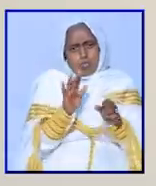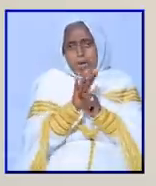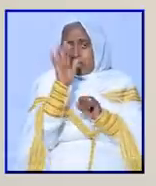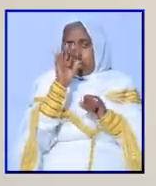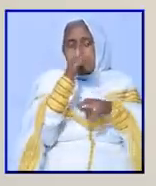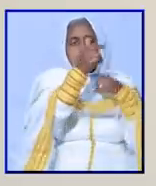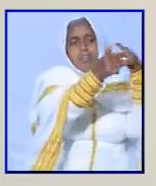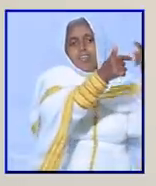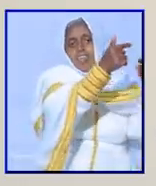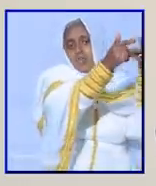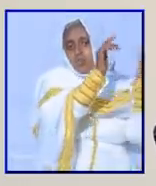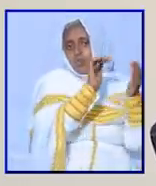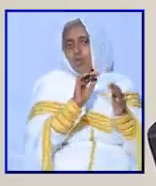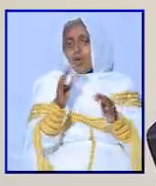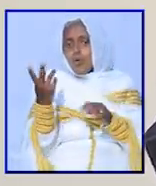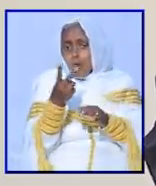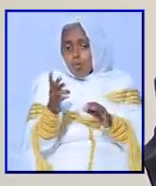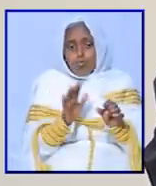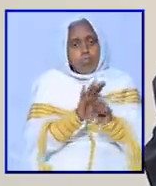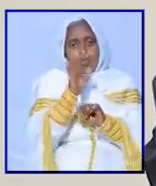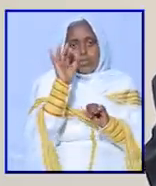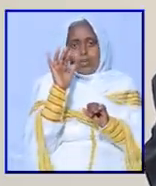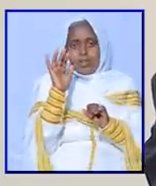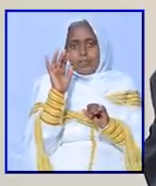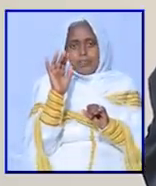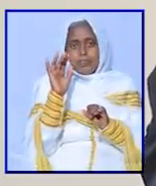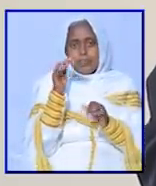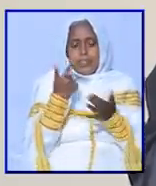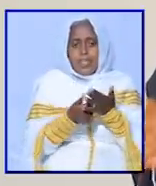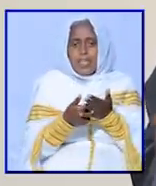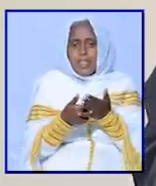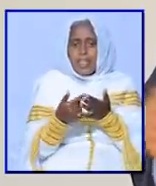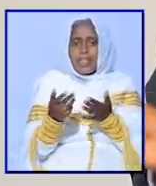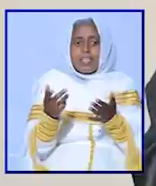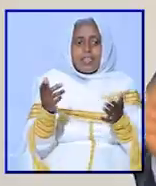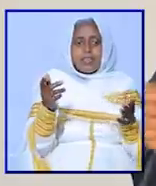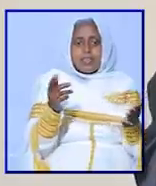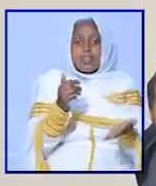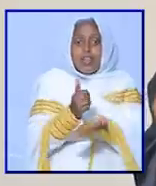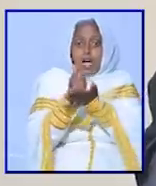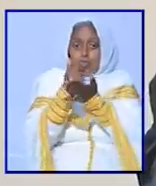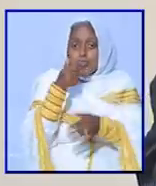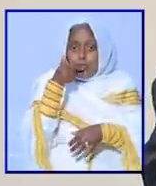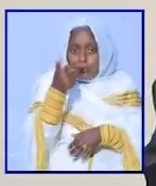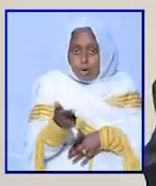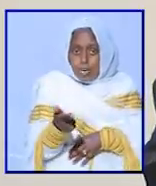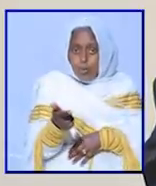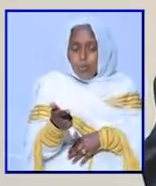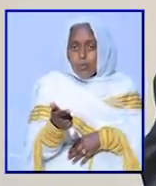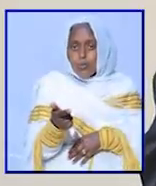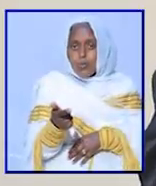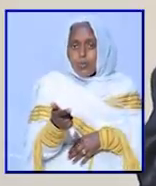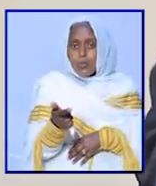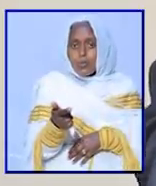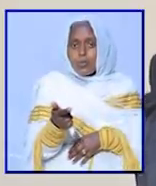ሁለቱም በቅተዋል ሁለቱም በቅተዋል ይሄ ተላላኪው ረዱም ይባለው